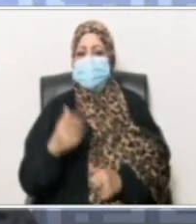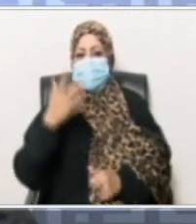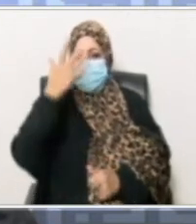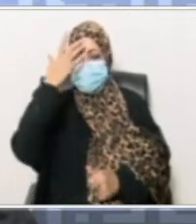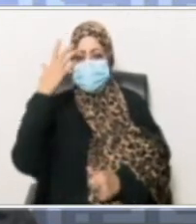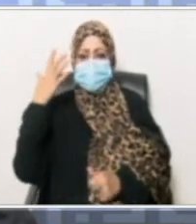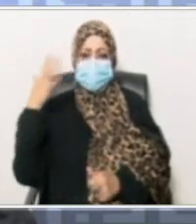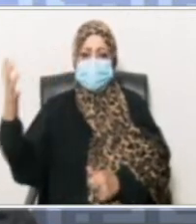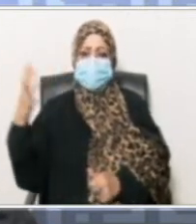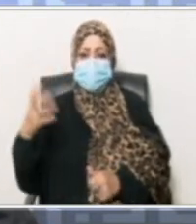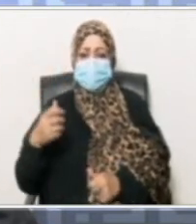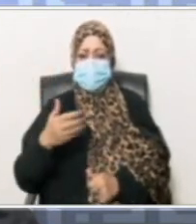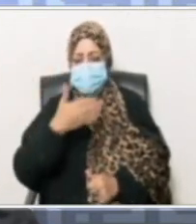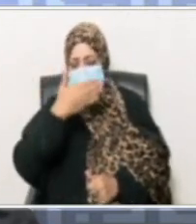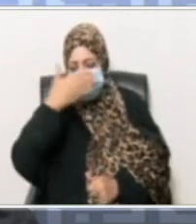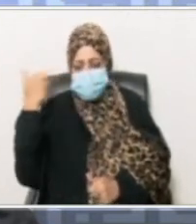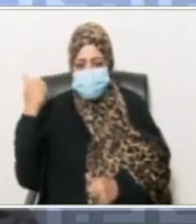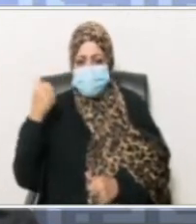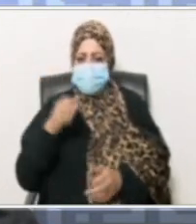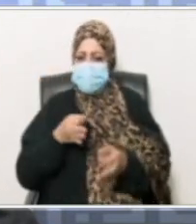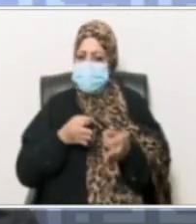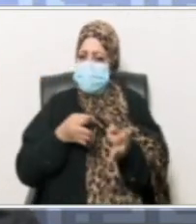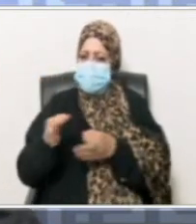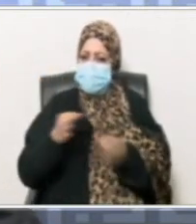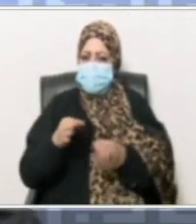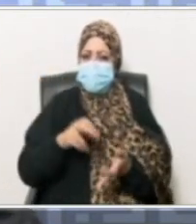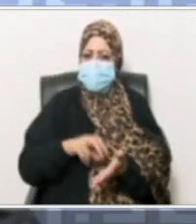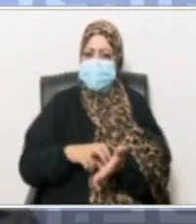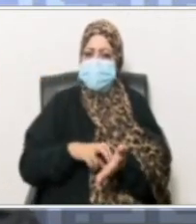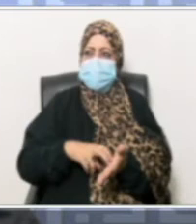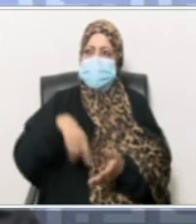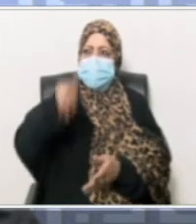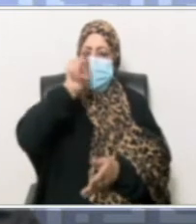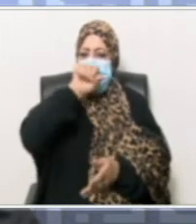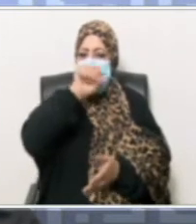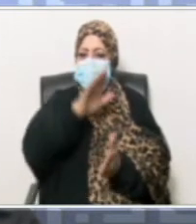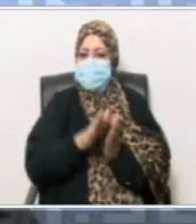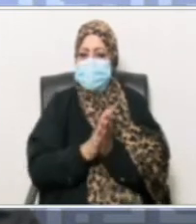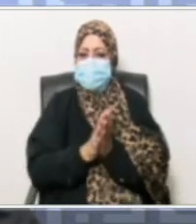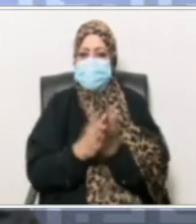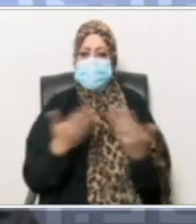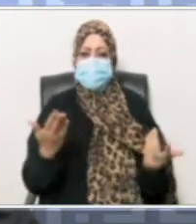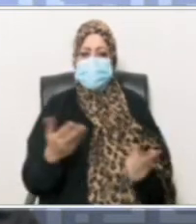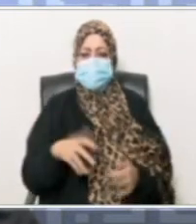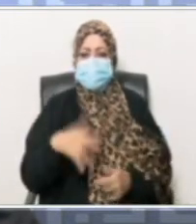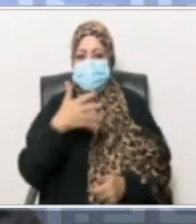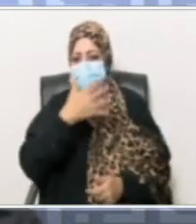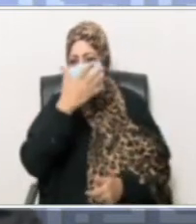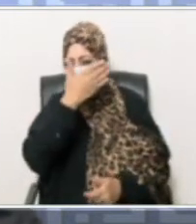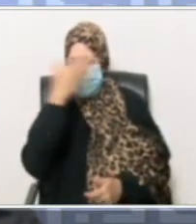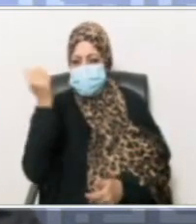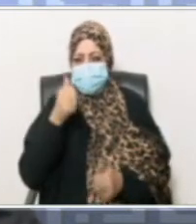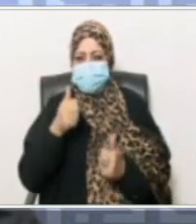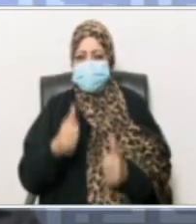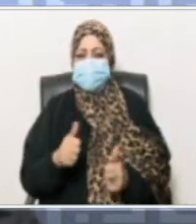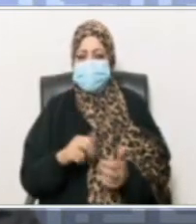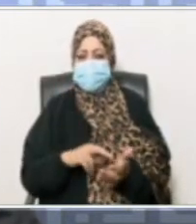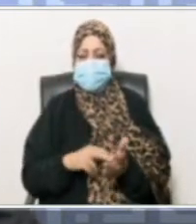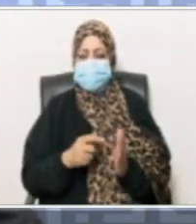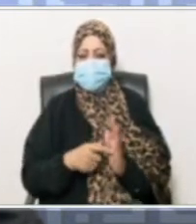والخشية وحفظ القرآن. لن تجرى هذه النصوص، نصوص الطاعة، على